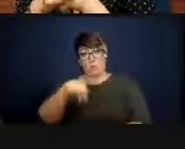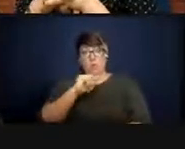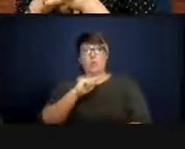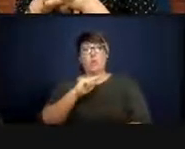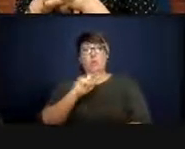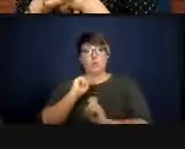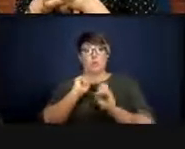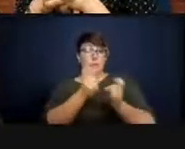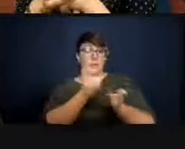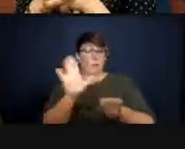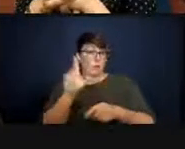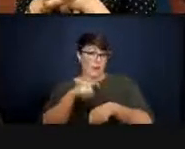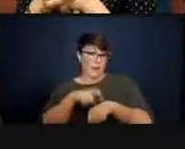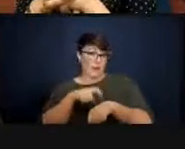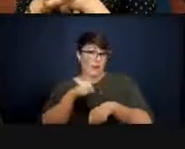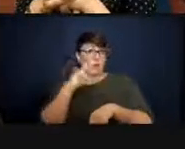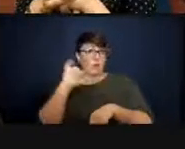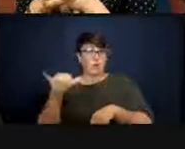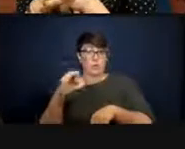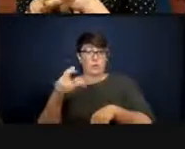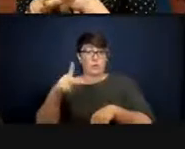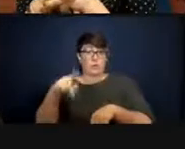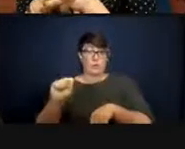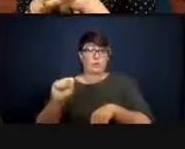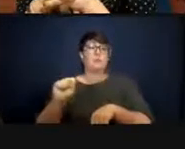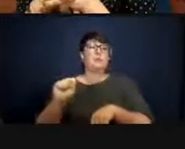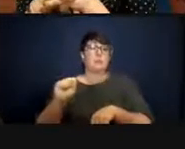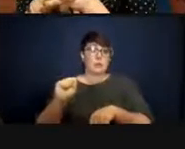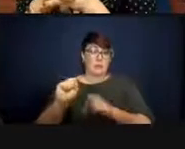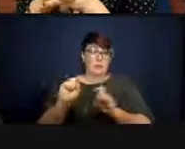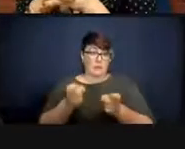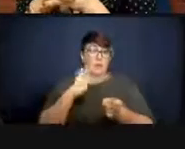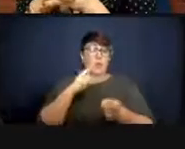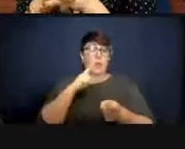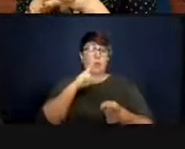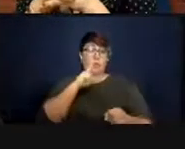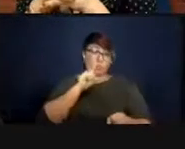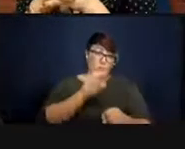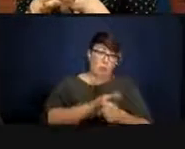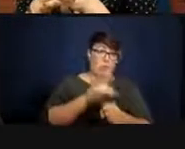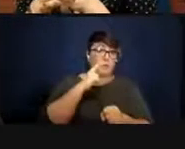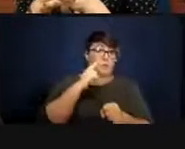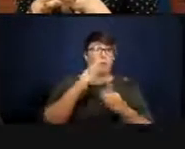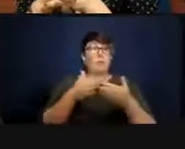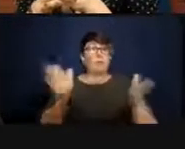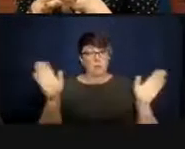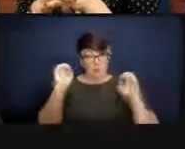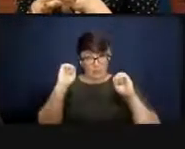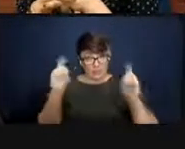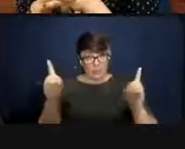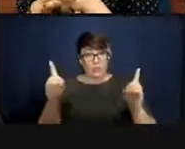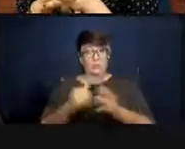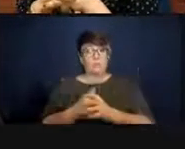bodi kwa kutoa muda wako, kwa kutumia muda wako, kwa kuonyesha kuwa